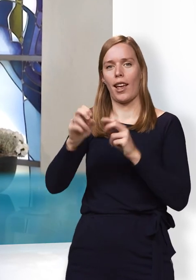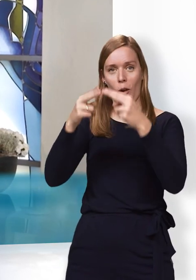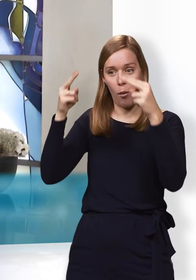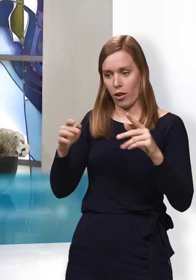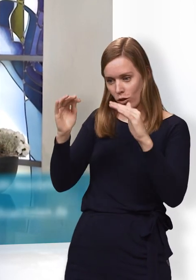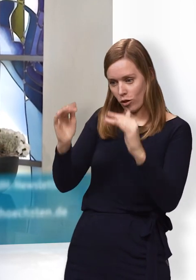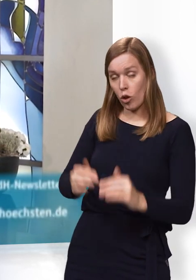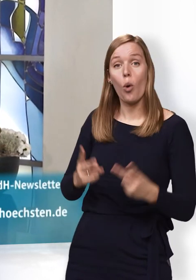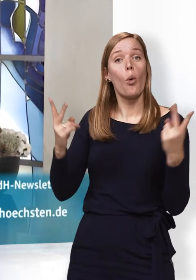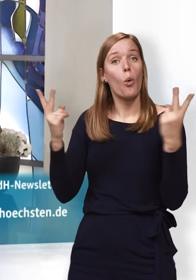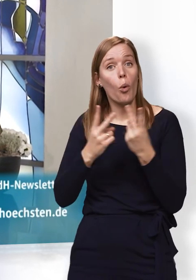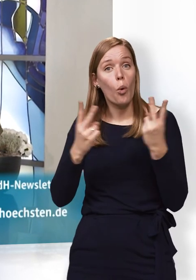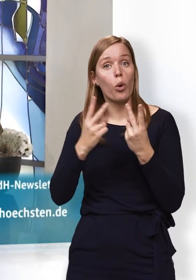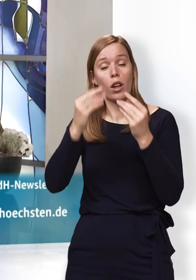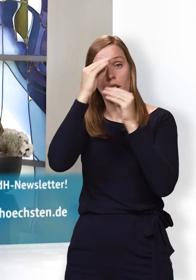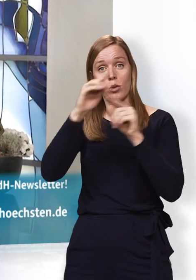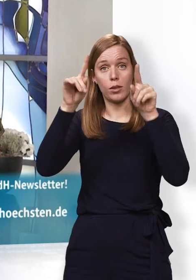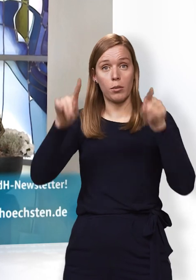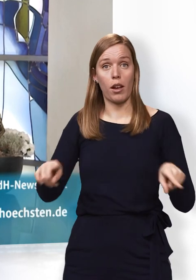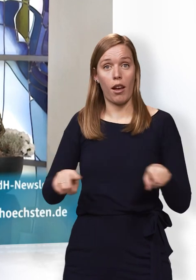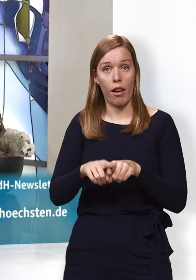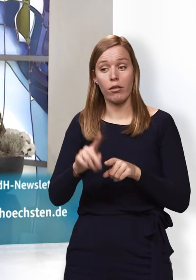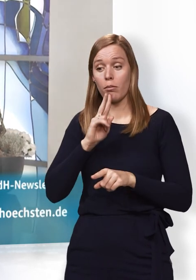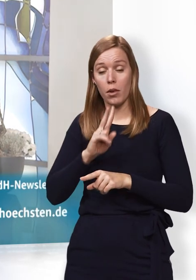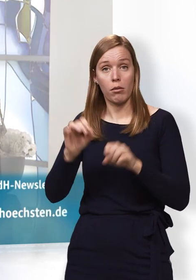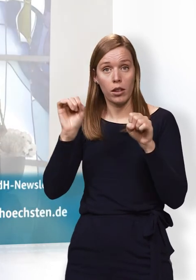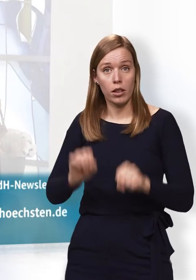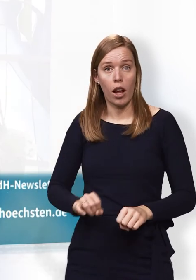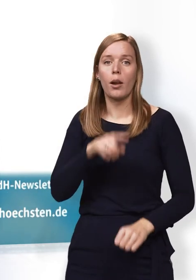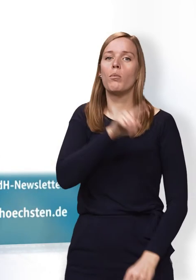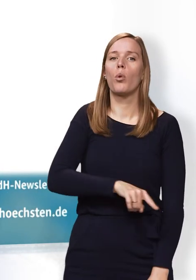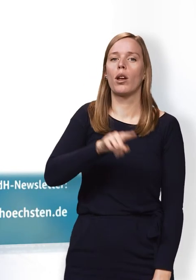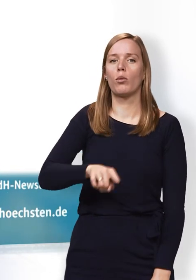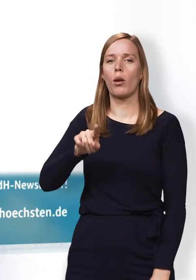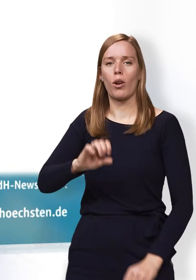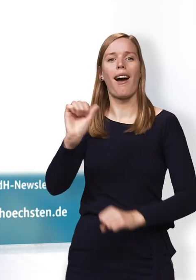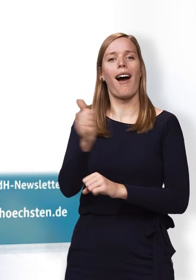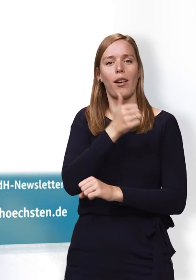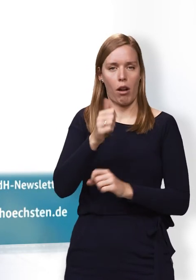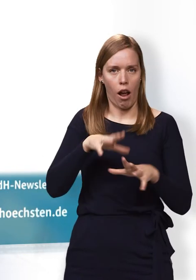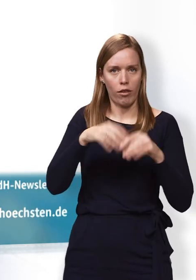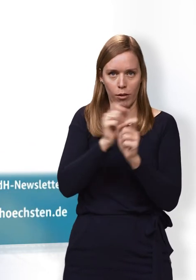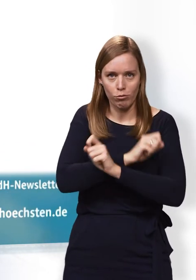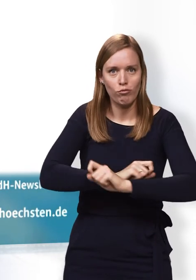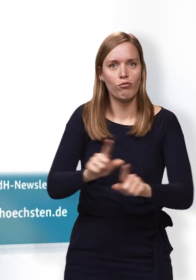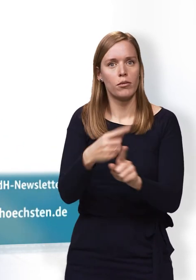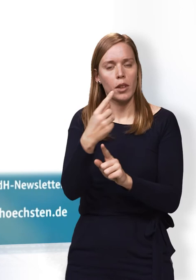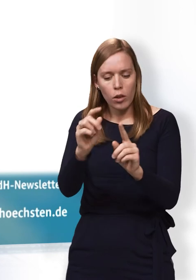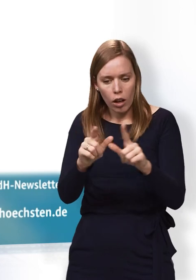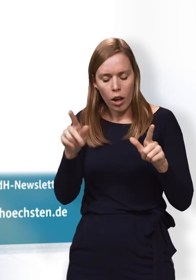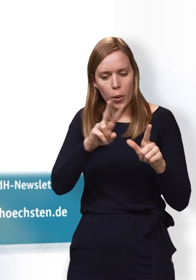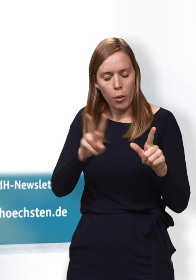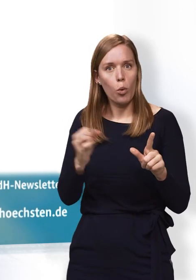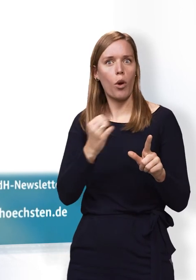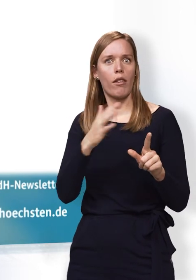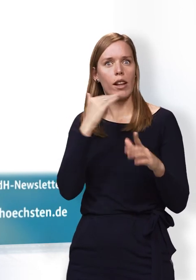unseren Newsletter abonnieren, den wir einmal am Monatsanfang versenden, aus dem Sie dann viele, viele